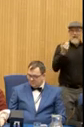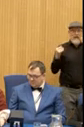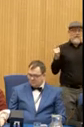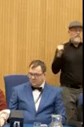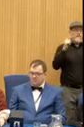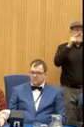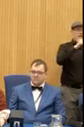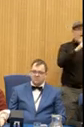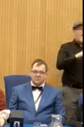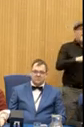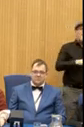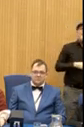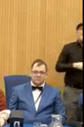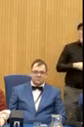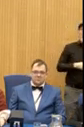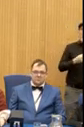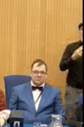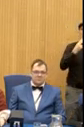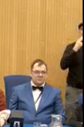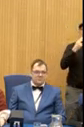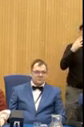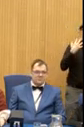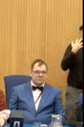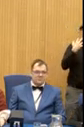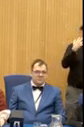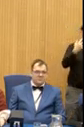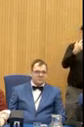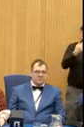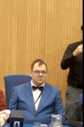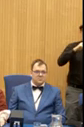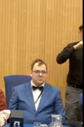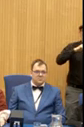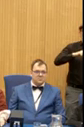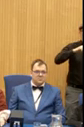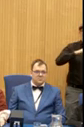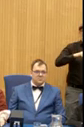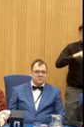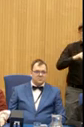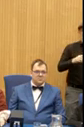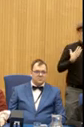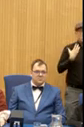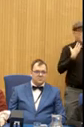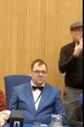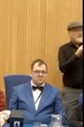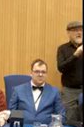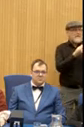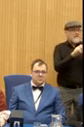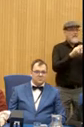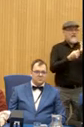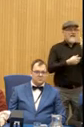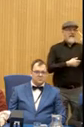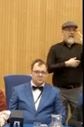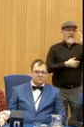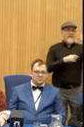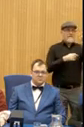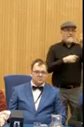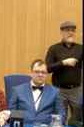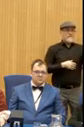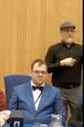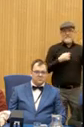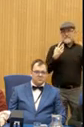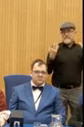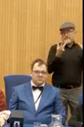Zu dritt sind wir nach Köln gereist. Die Doktorandin und ich, wir haben ein